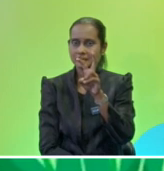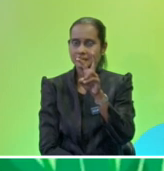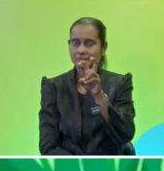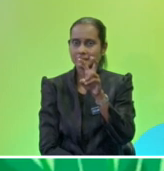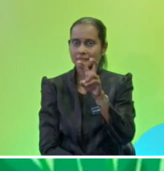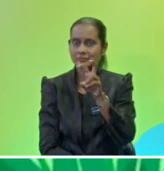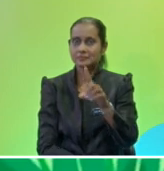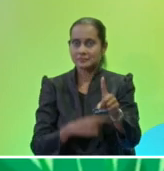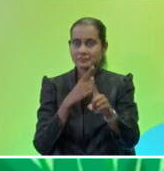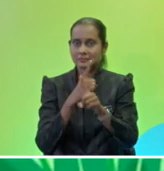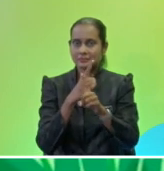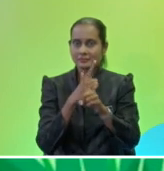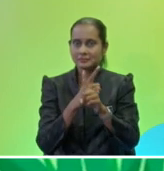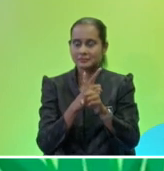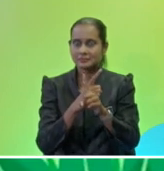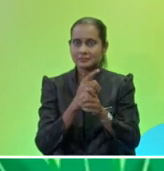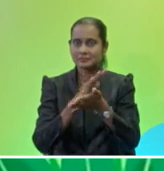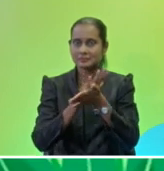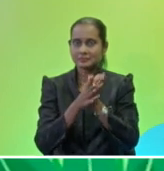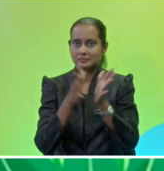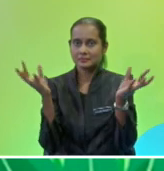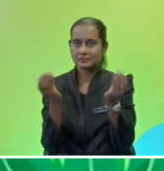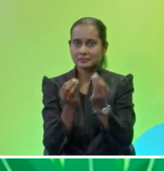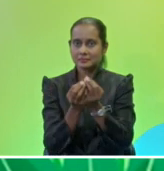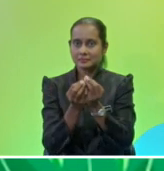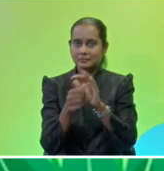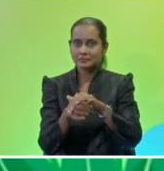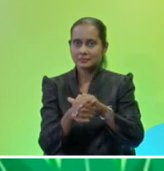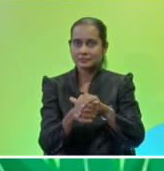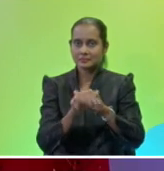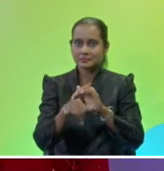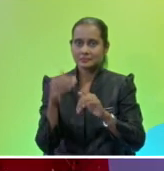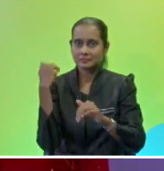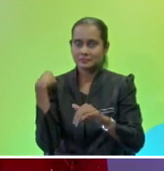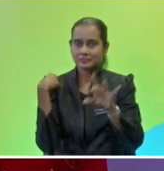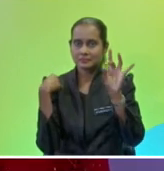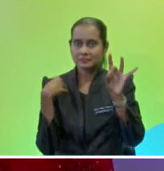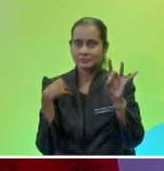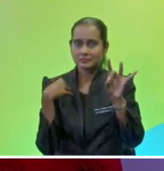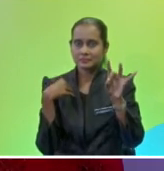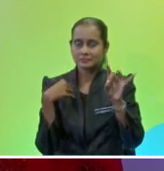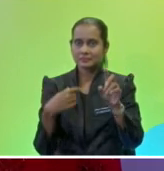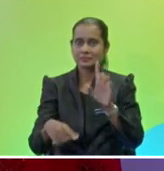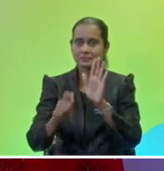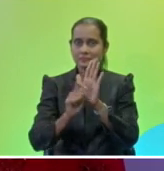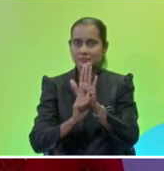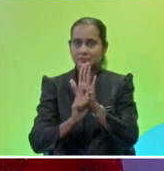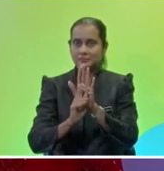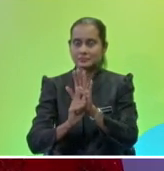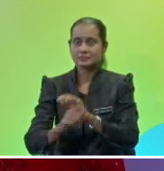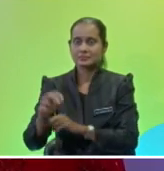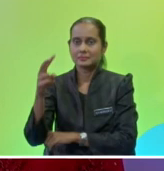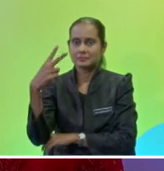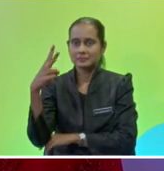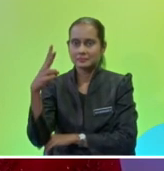betul jadi jumlah siput yang ada tadi 8 Eko tambah 12